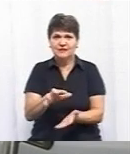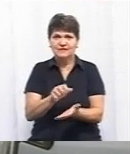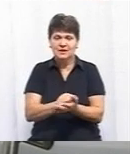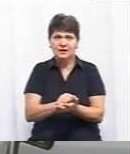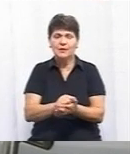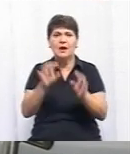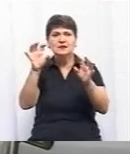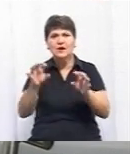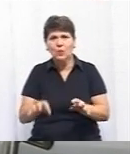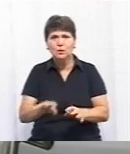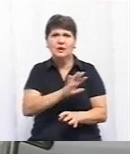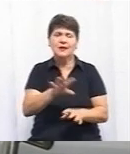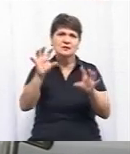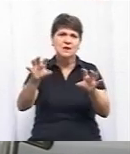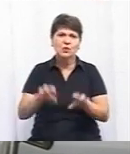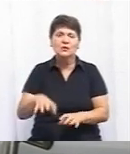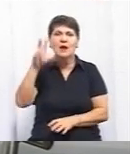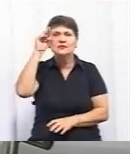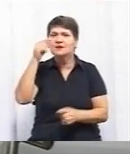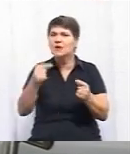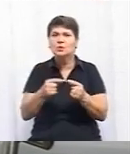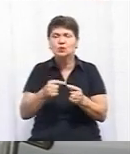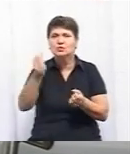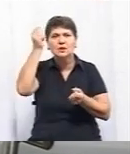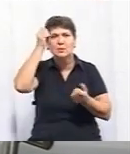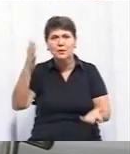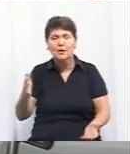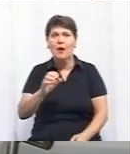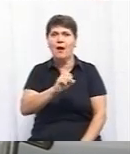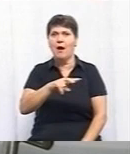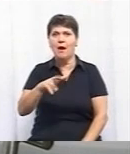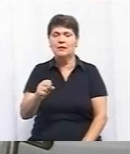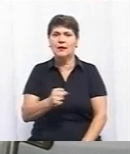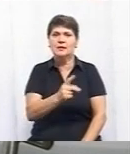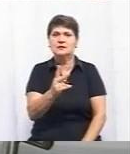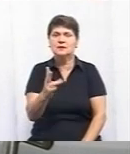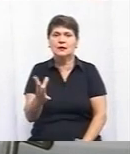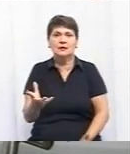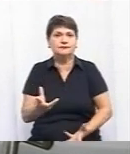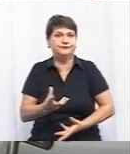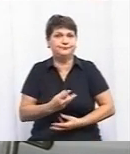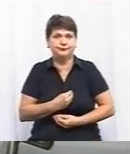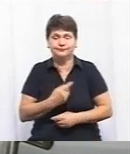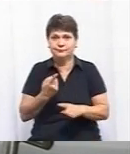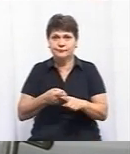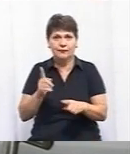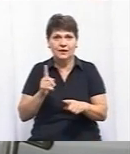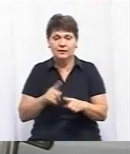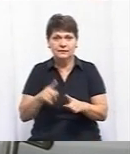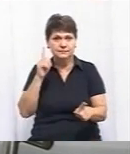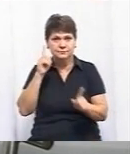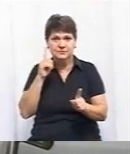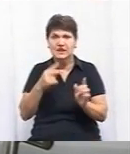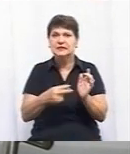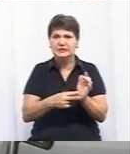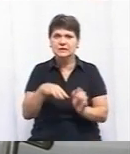незаконними, їх цифра я точно не пам'ятаю зараз, але настільки вражаюча, що Ну, це просто 7%